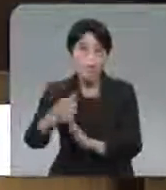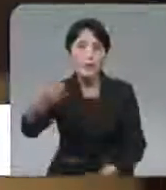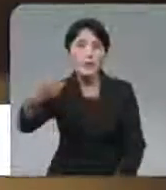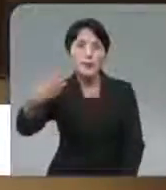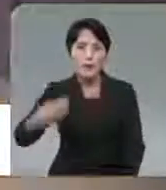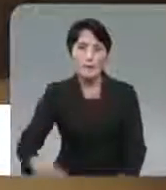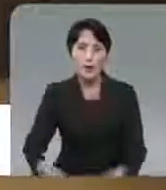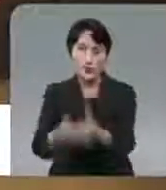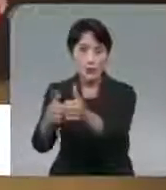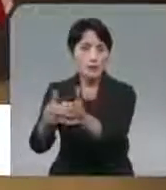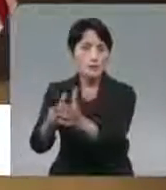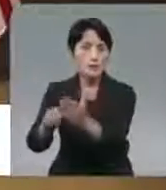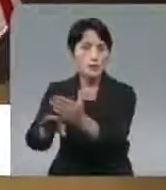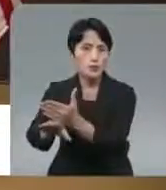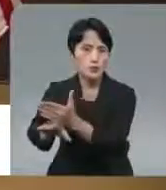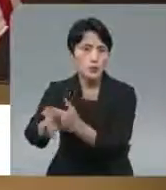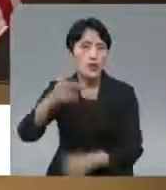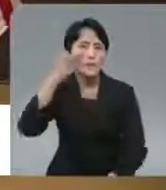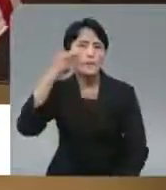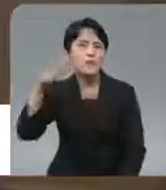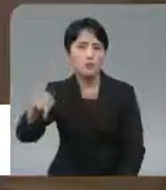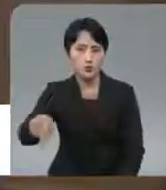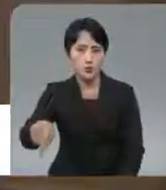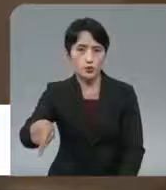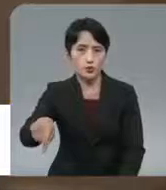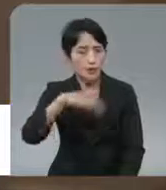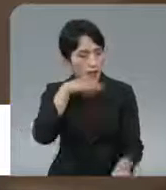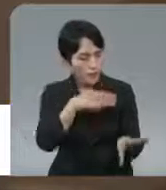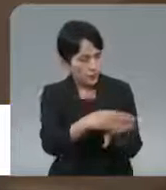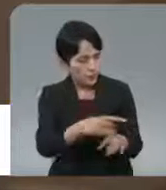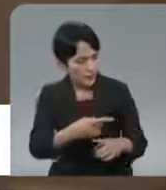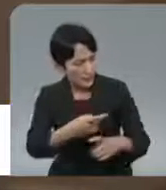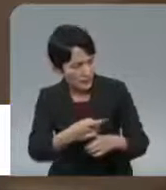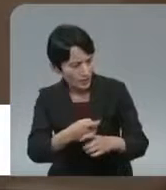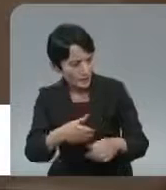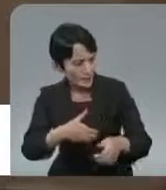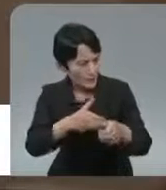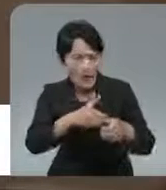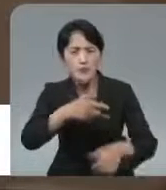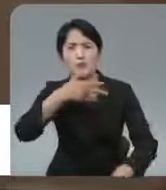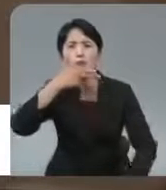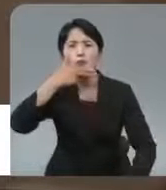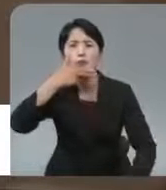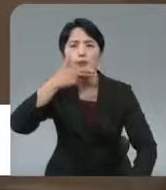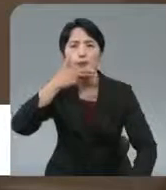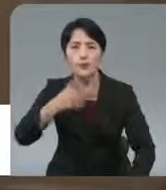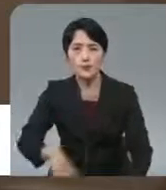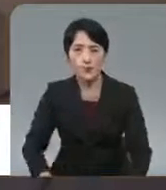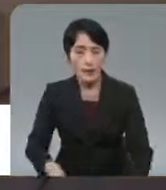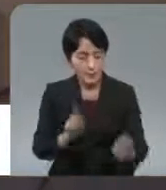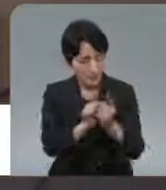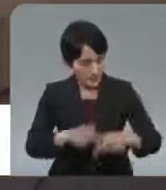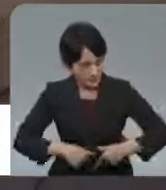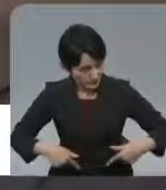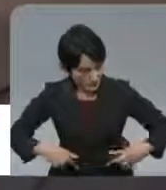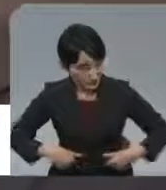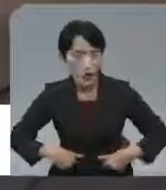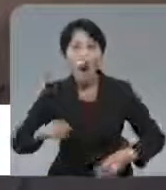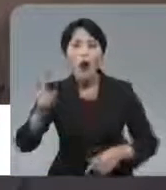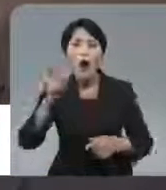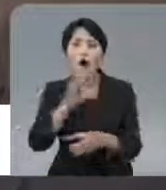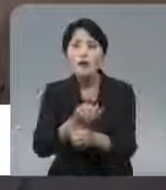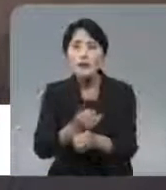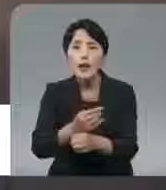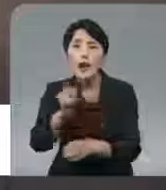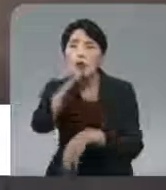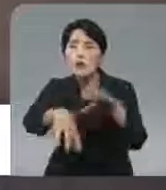bán đảo Hàn Quốc nhanh chóng khôi phục lại đối thoại với Miền Bắc bao gồm nối lại đường dây Liên ạ Sau khi kết thúc cuộc họp đặt với